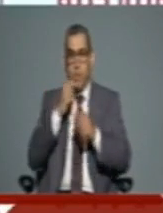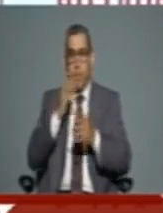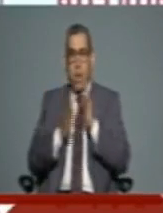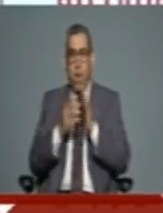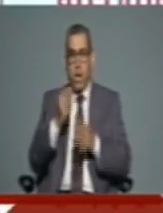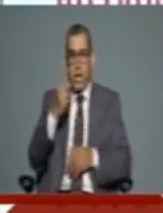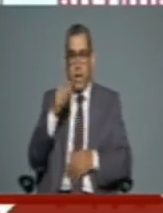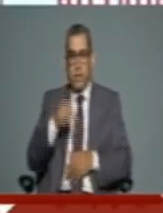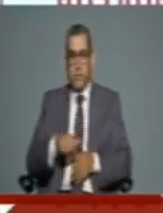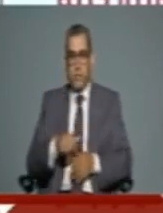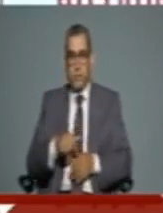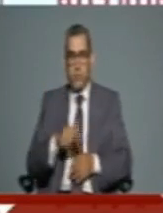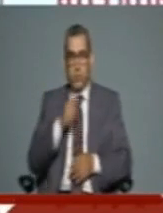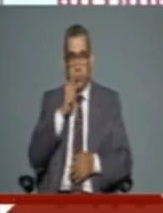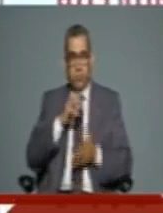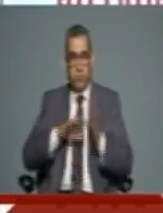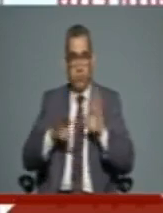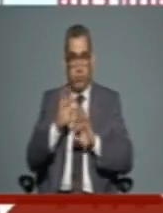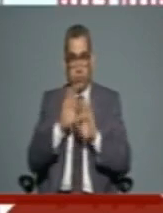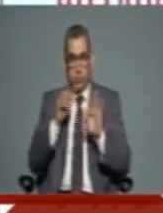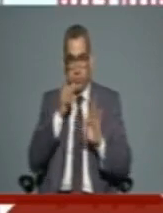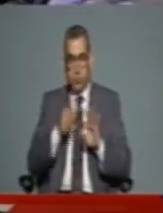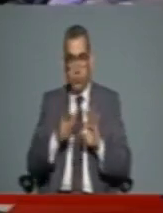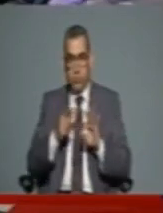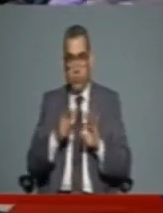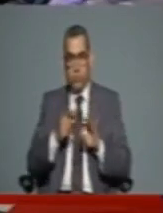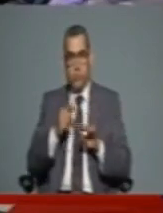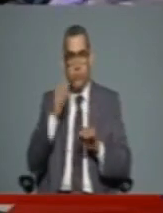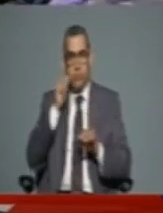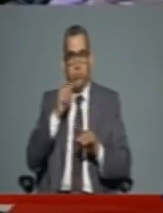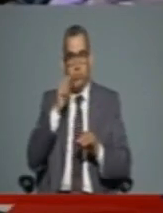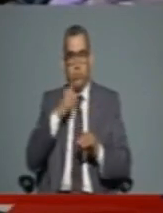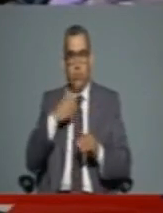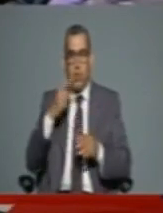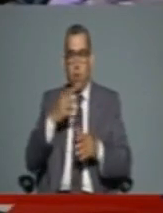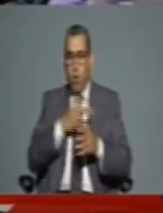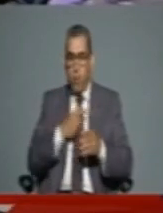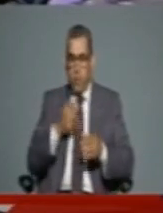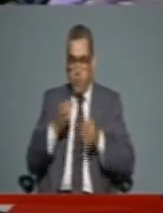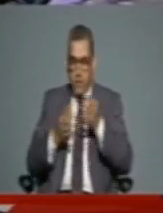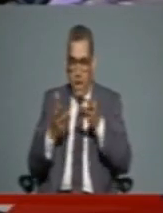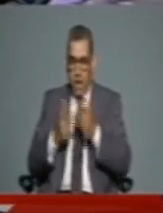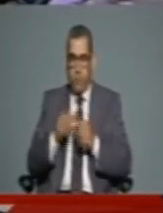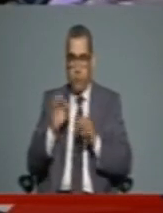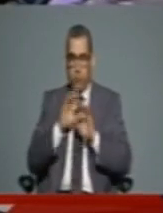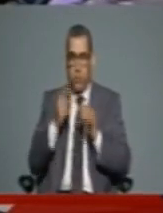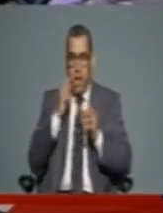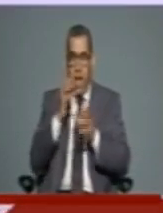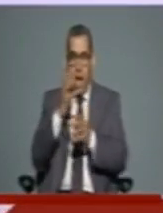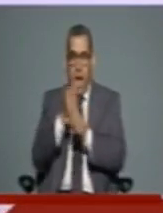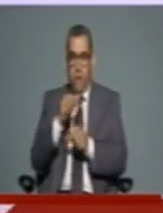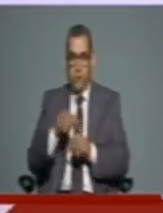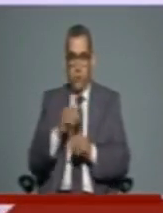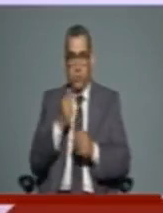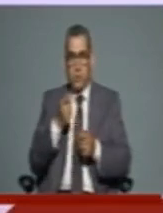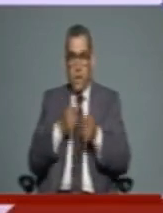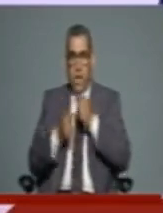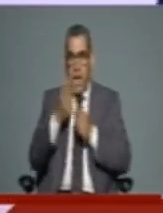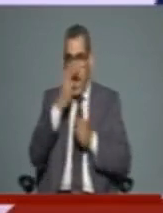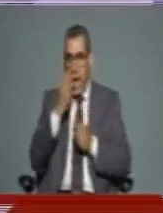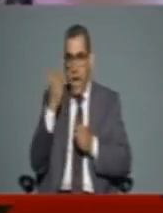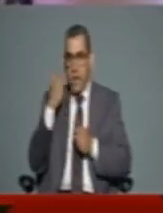91.6 مليار جنيه. الفرق ده كله تحملته الموازنة العامة للدولة حتى نحافظ على سعر الرغيف بخمس